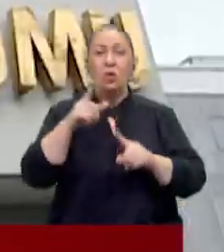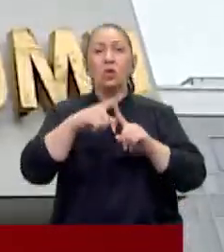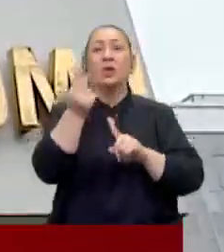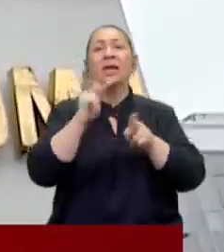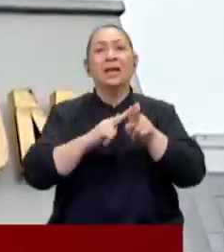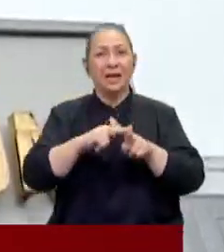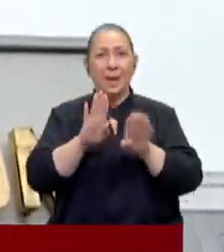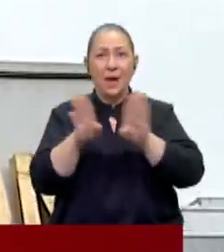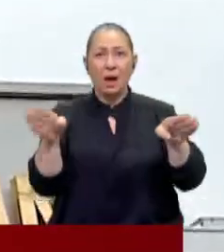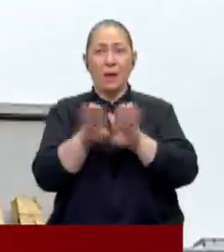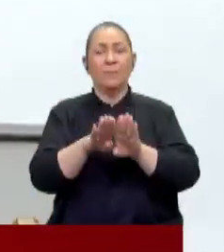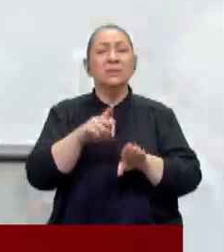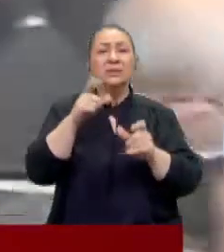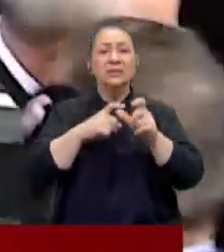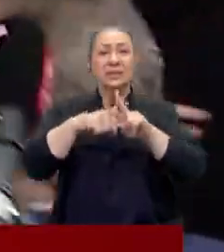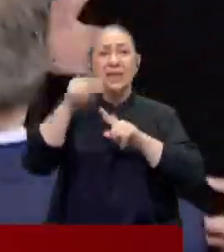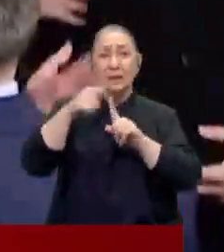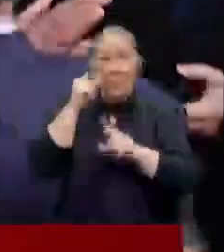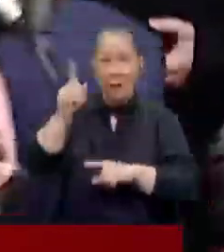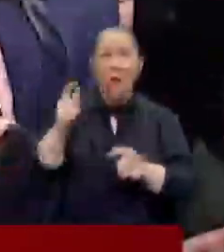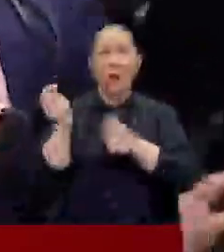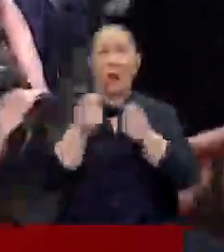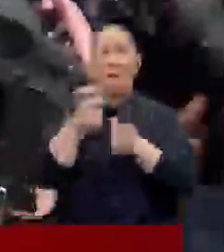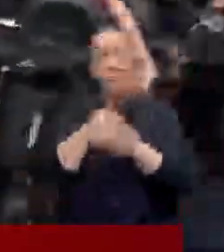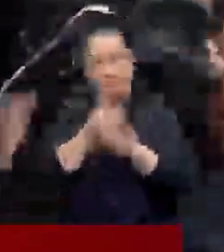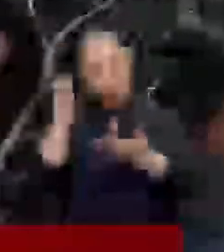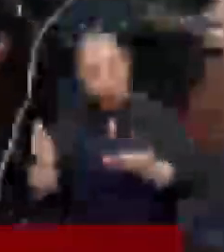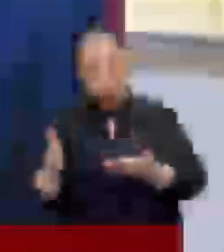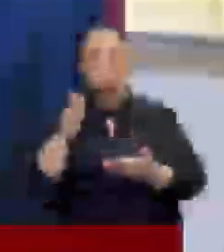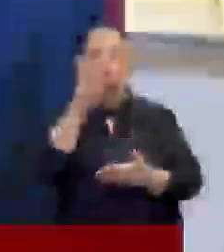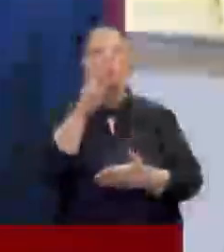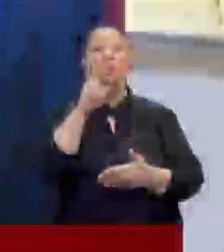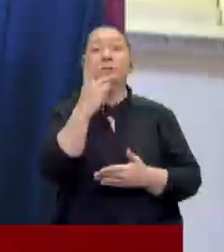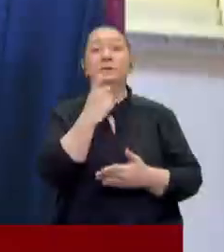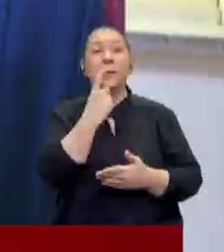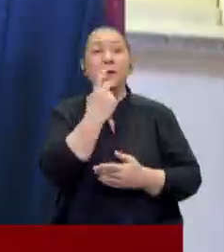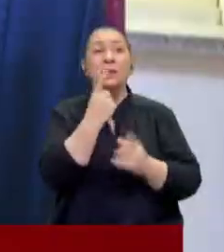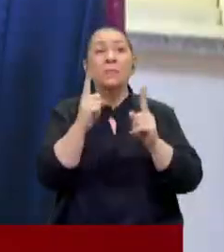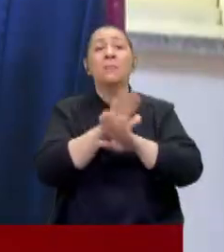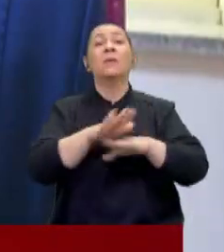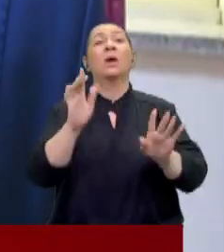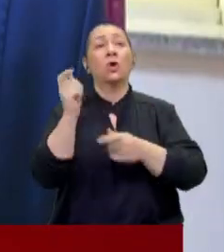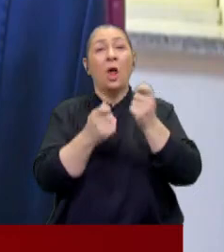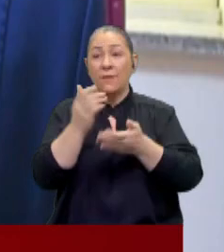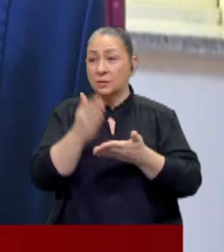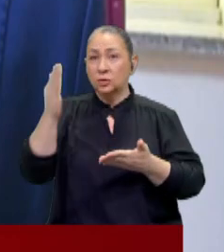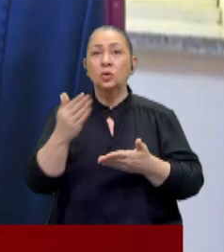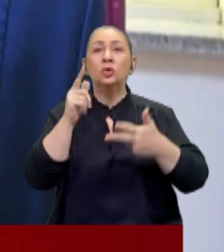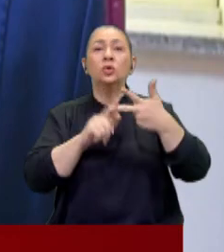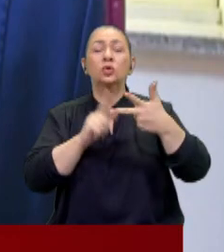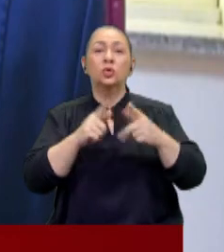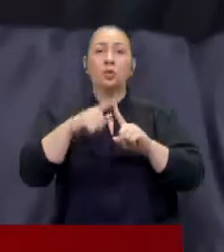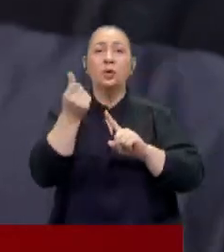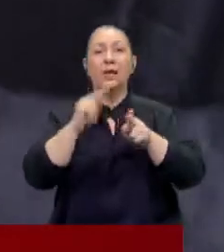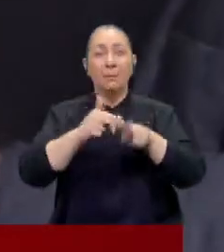kapılarını kapamasıyla gündeme oturan Sait Erdal Dinçer de görevden alındı. Son 3 yılda bir yılını bile doldurmadan görevden alınan 3. TÜİK